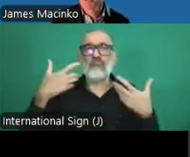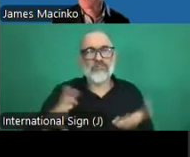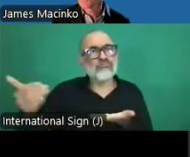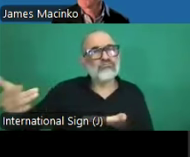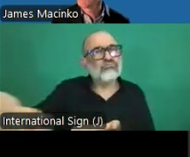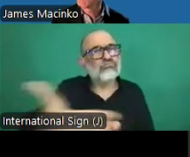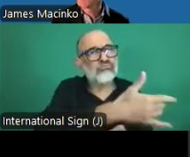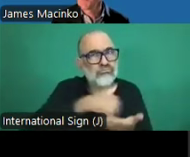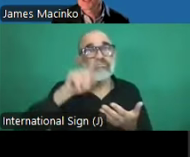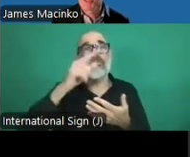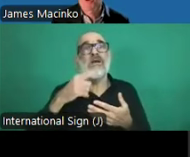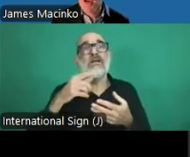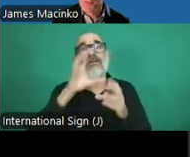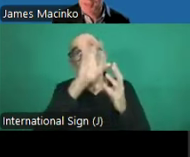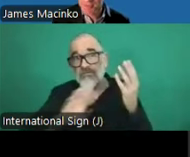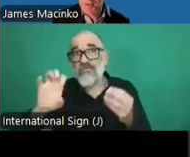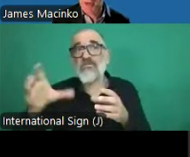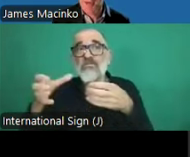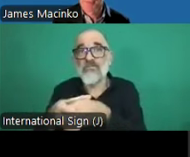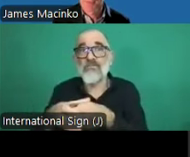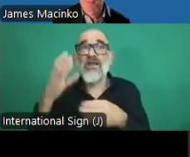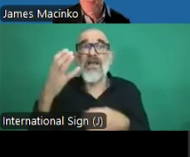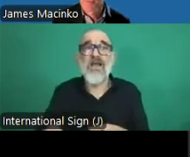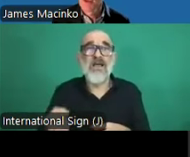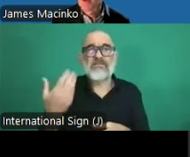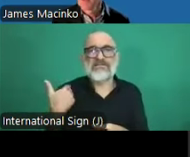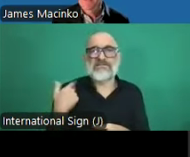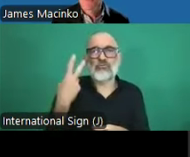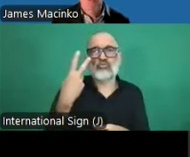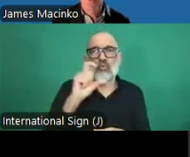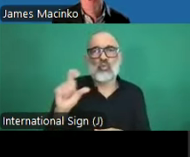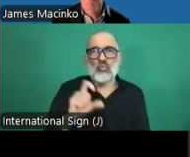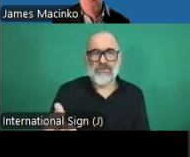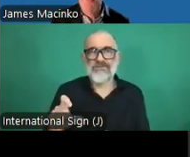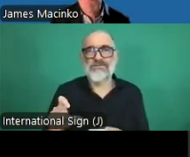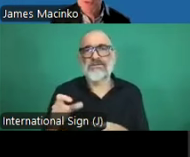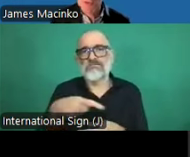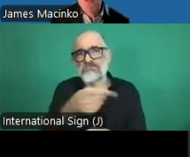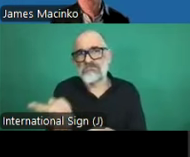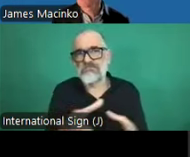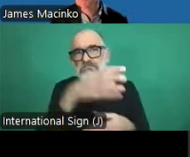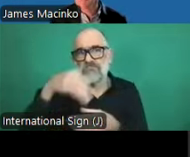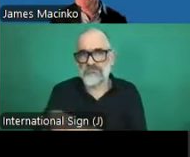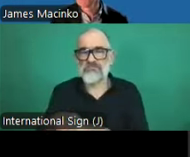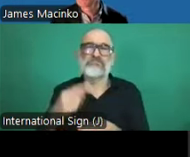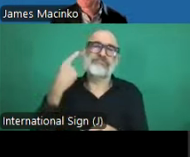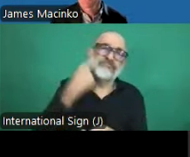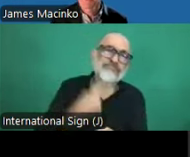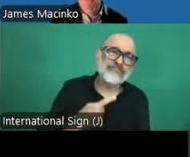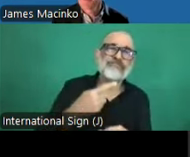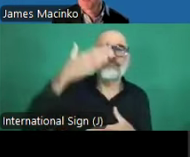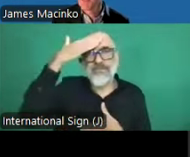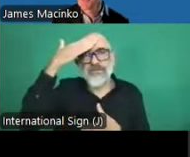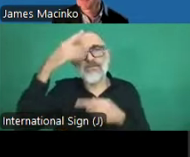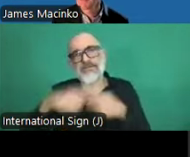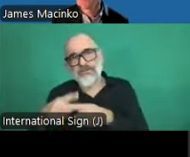cherché des soins pour une maladie ou un accident, 61%. Ceux qui ont cherché des soins